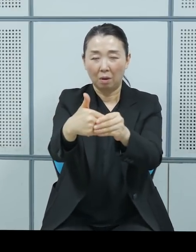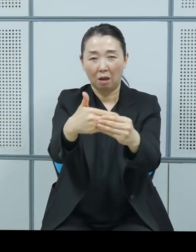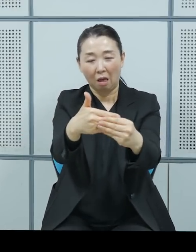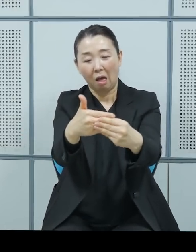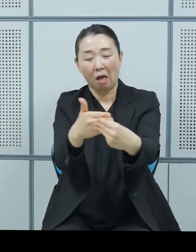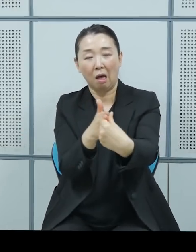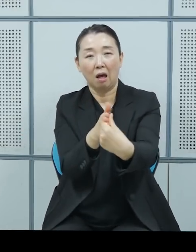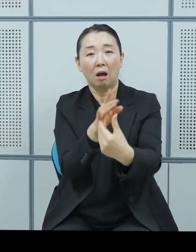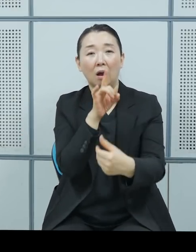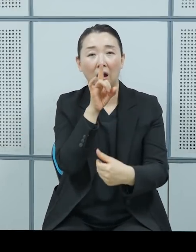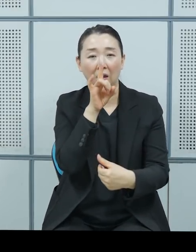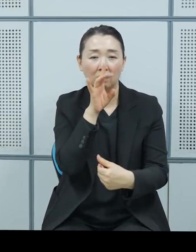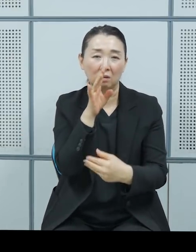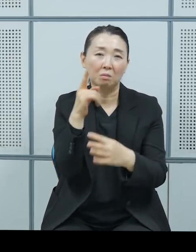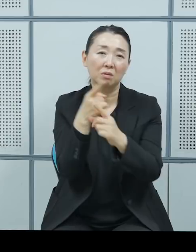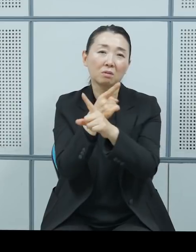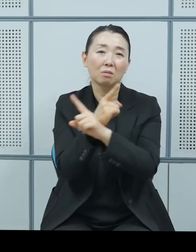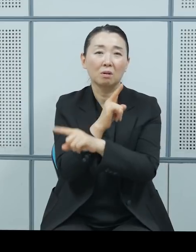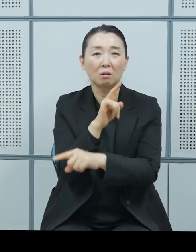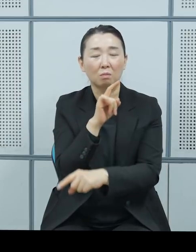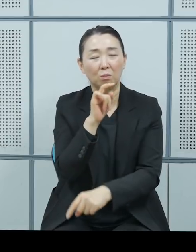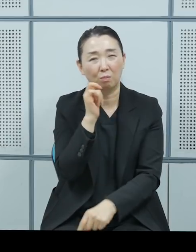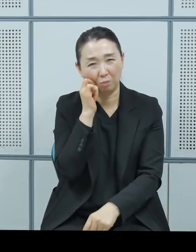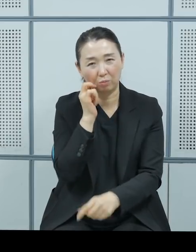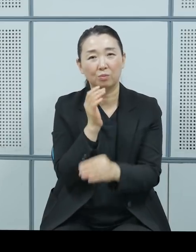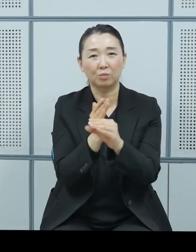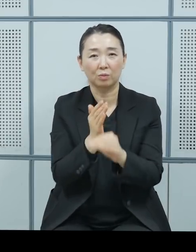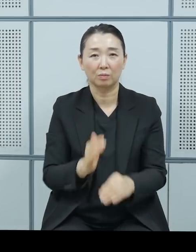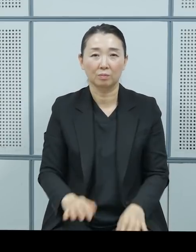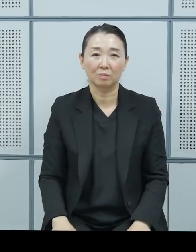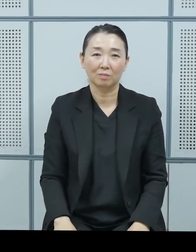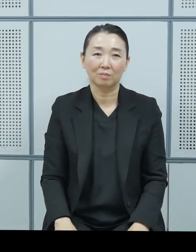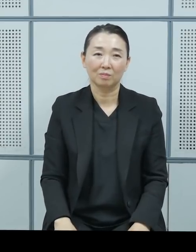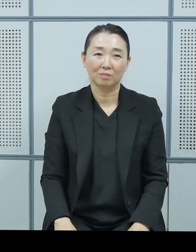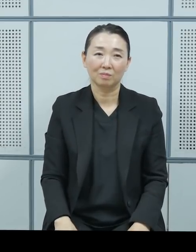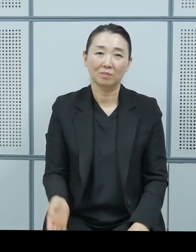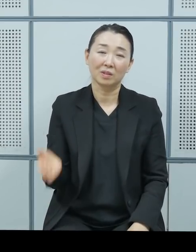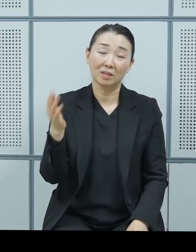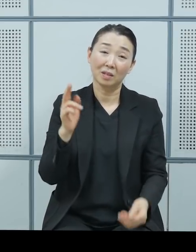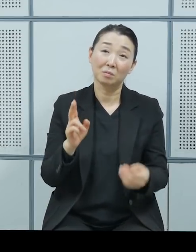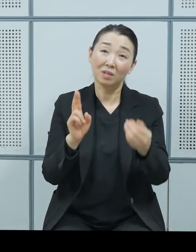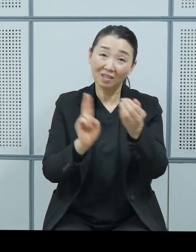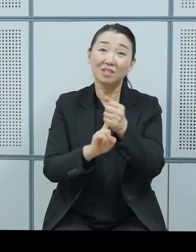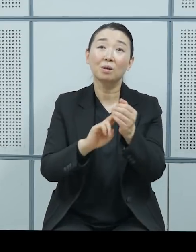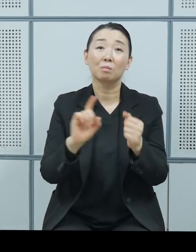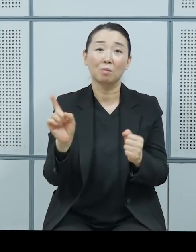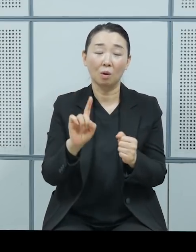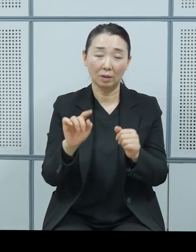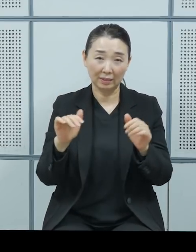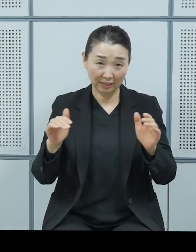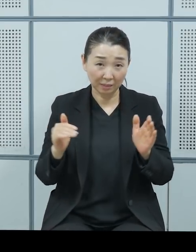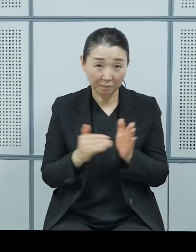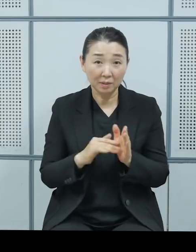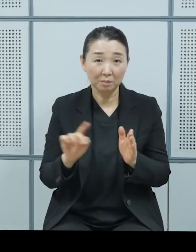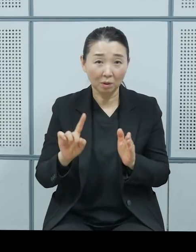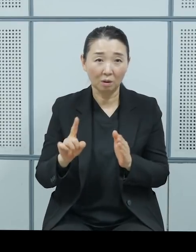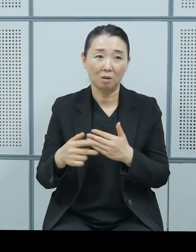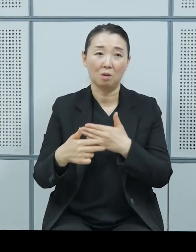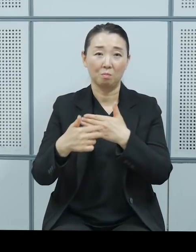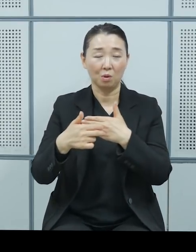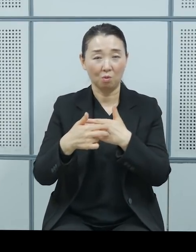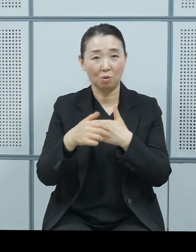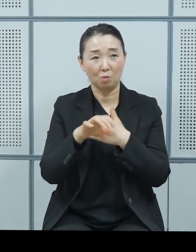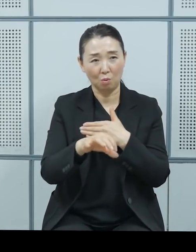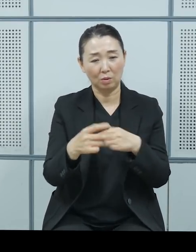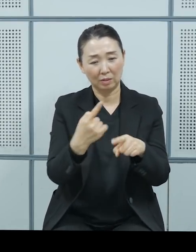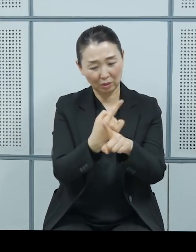어떤 재활도 사실은 하지 못하고 있는데 참 기적은 지금까지 그래도